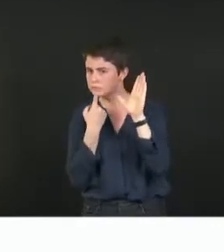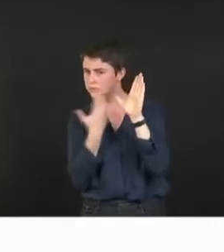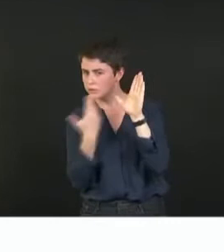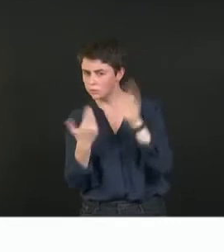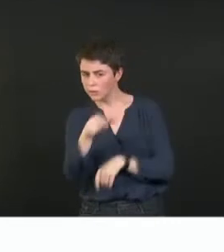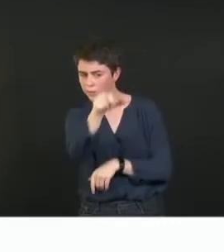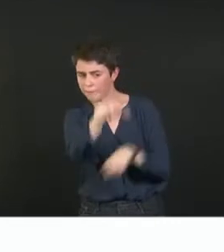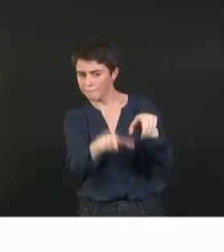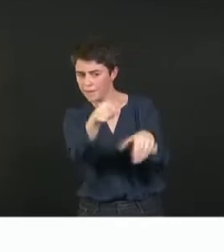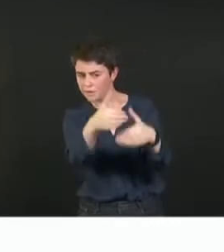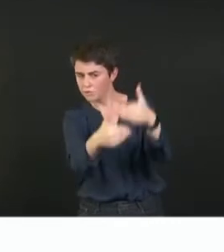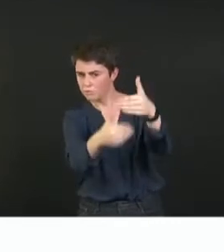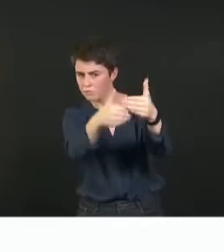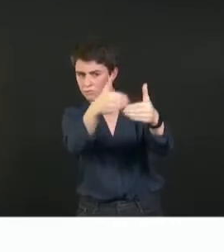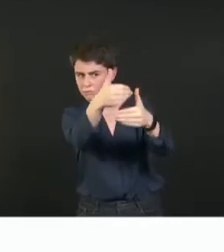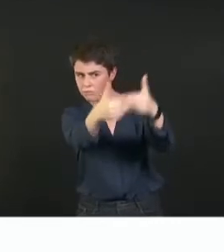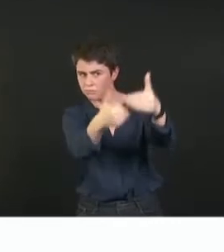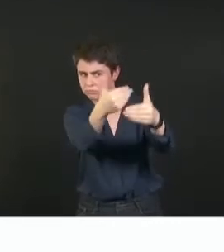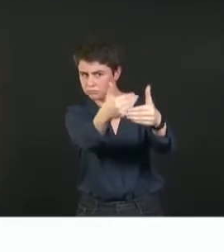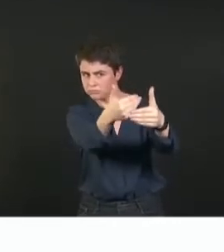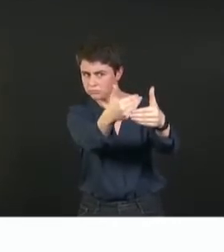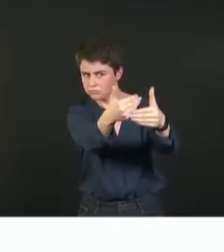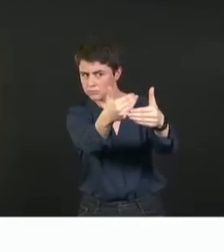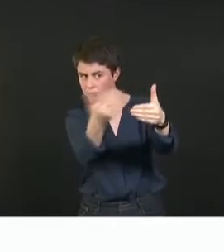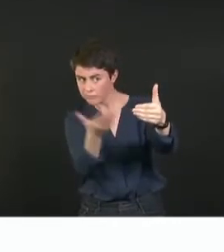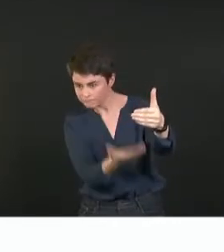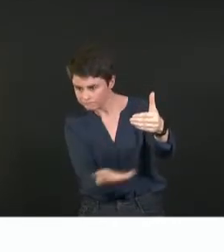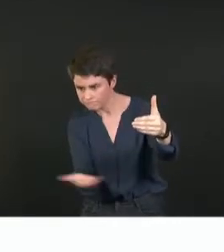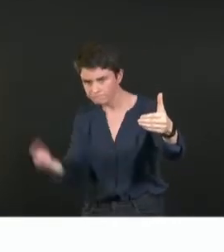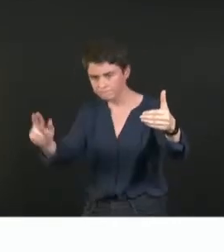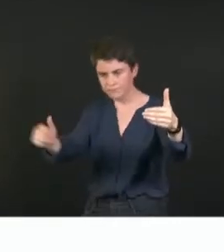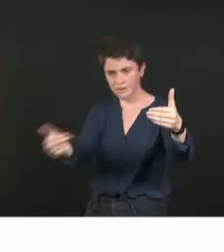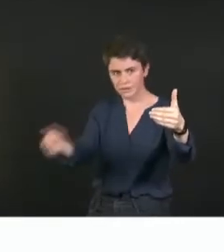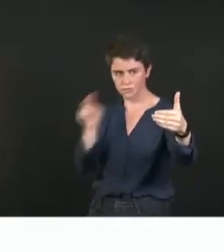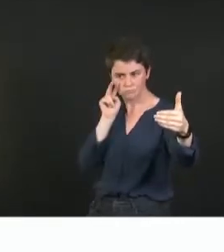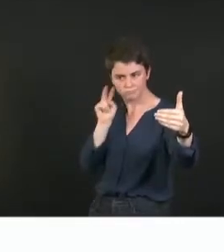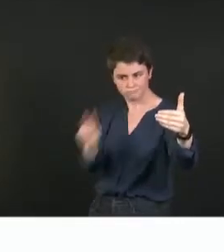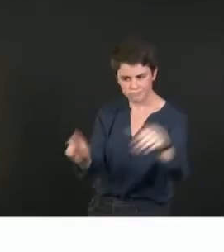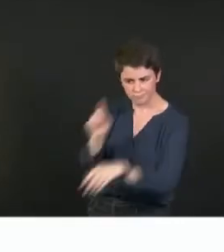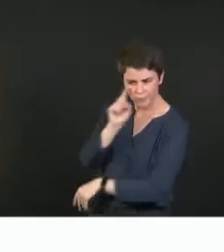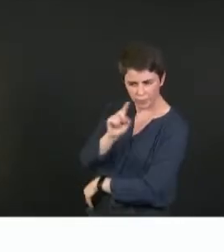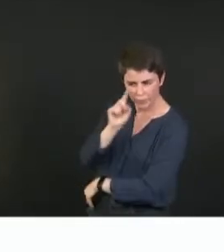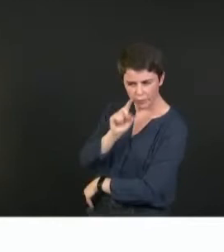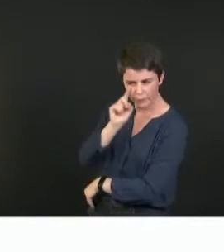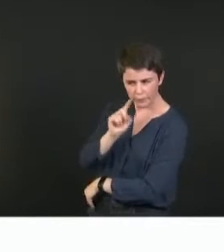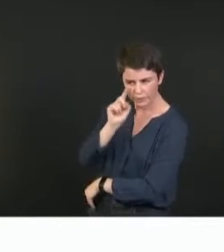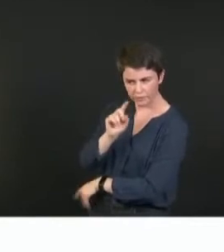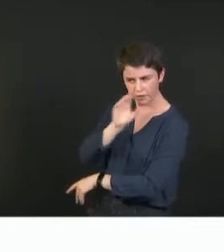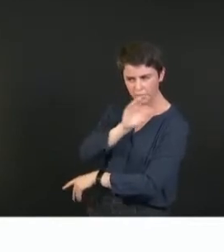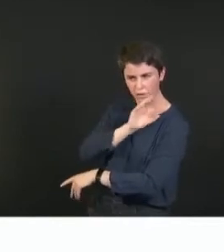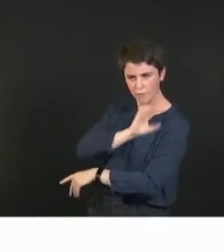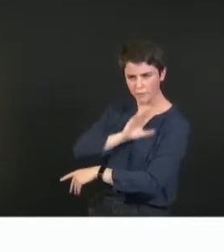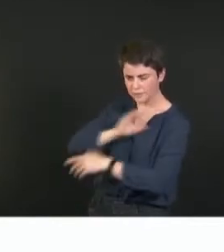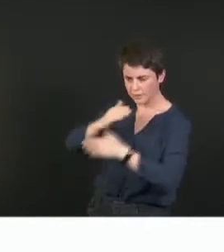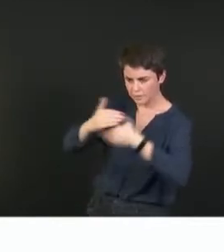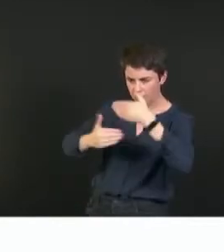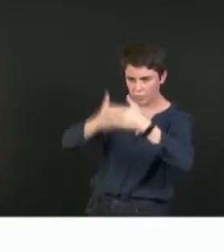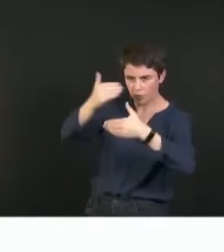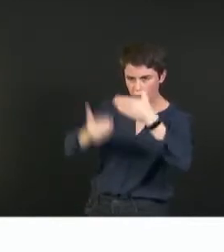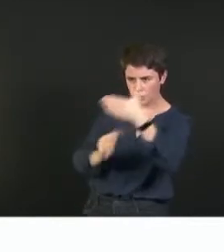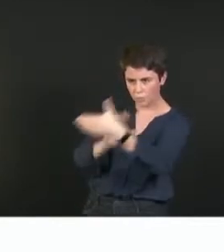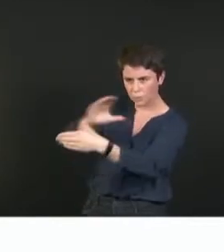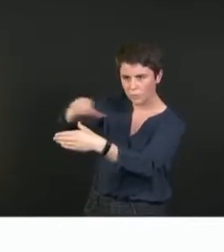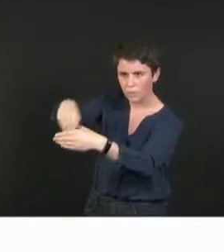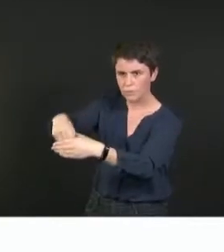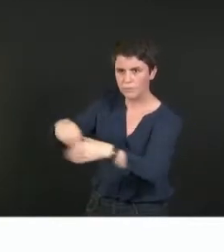au sens large, regardez cette nature, observez et composez avec elle ? Bon, déjà, il s'agit